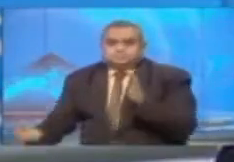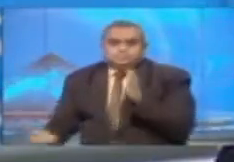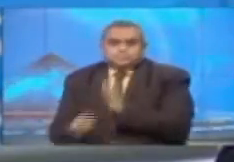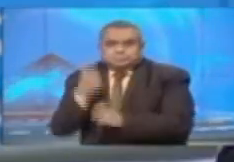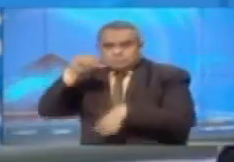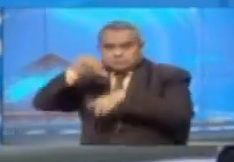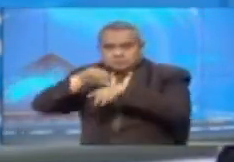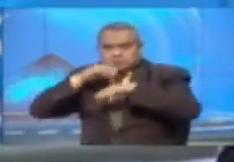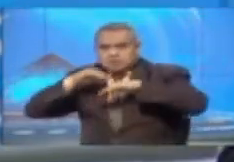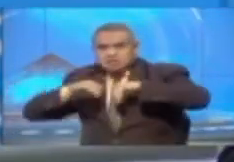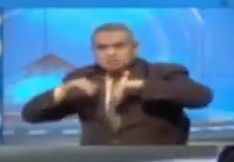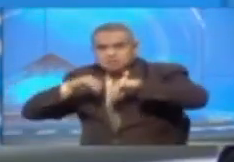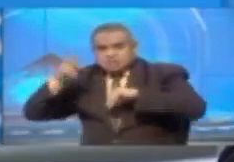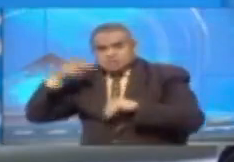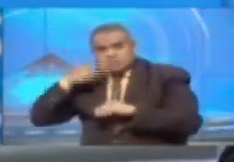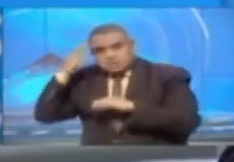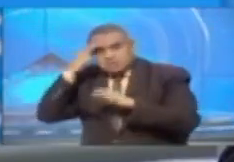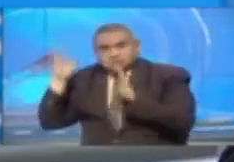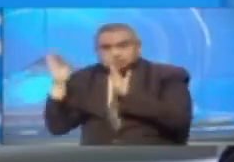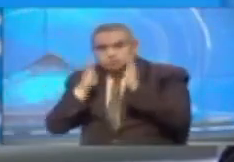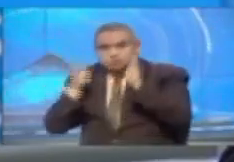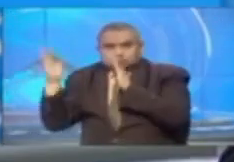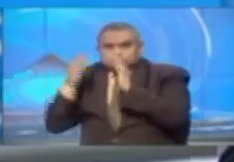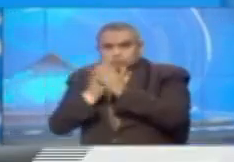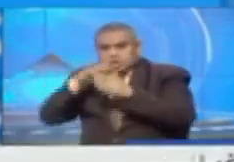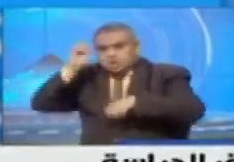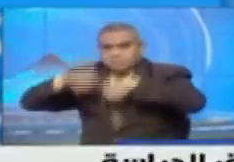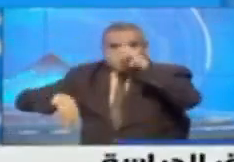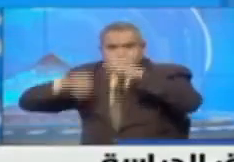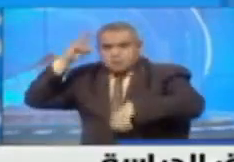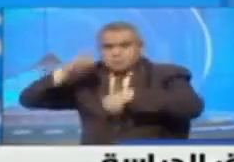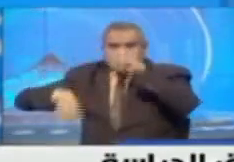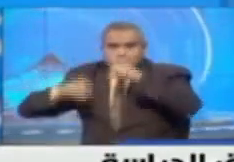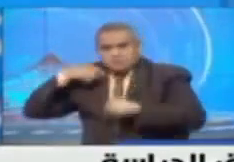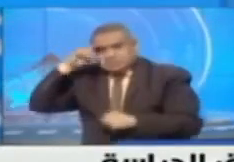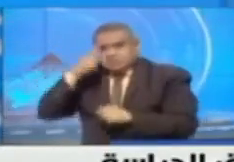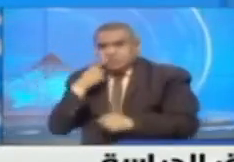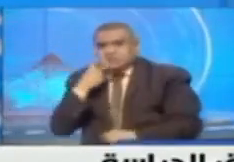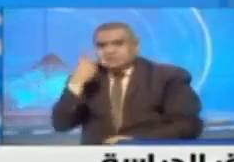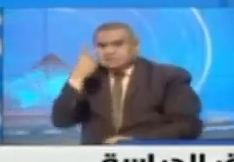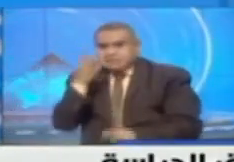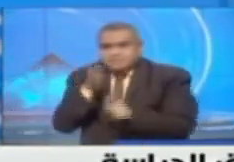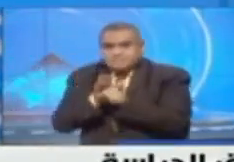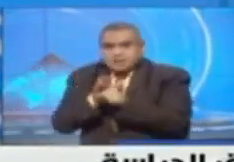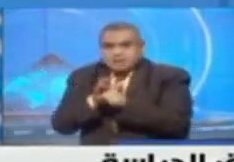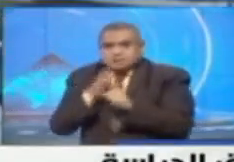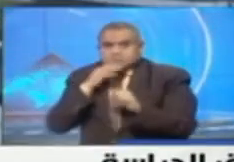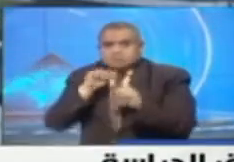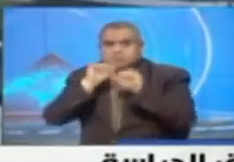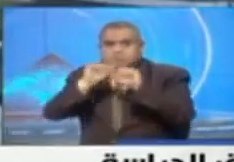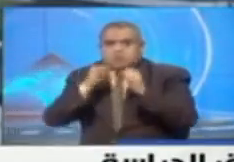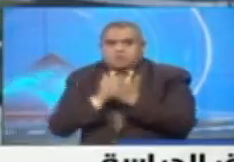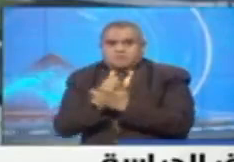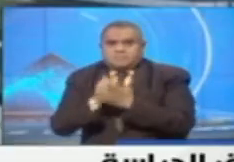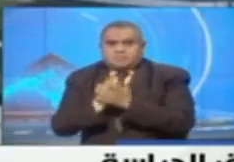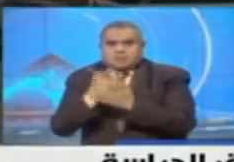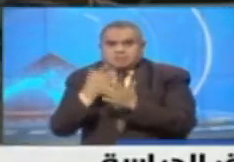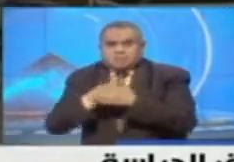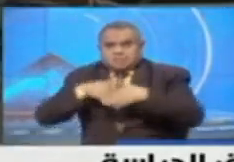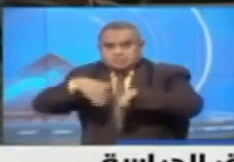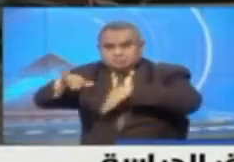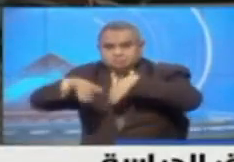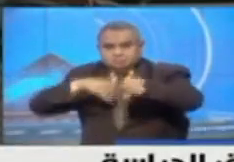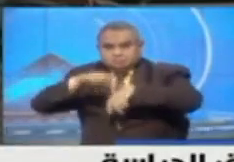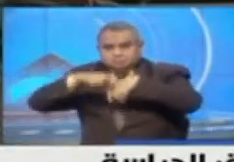تعرضت مدينة جدة السعودية لموجة من الأمطار الغزيرة، وهو ما أسفر عن وفاة شخصين وتعليق الدراسة وإغلاق الطريق